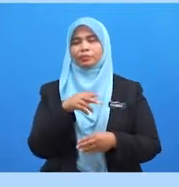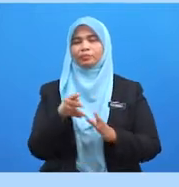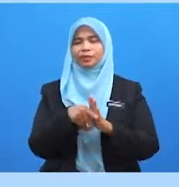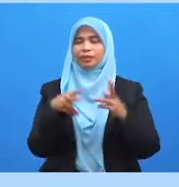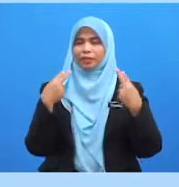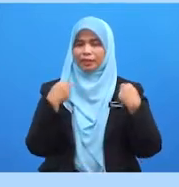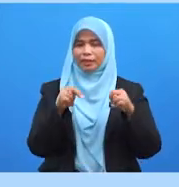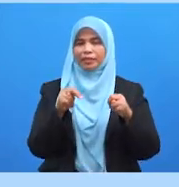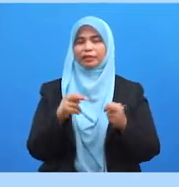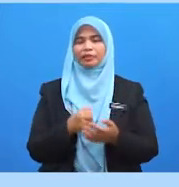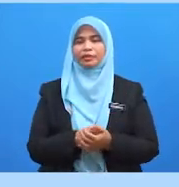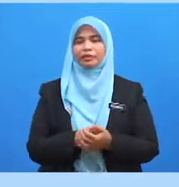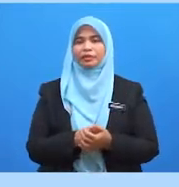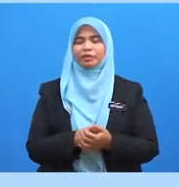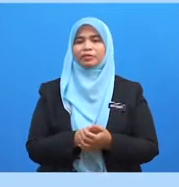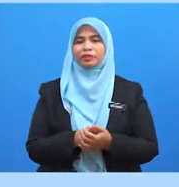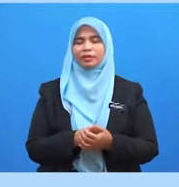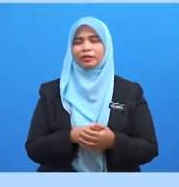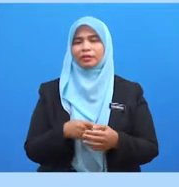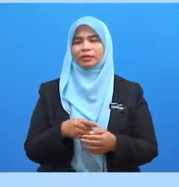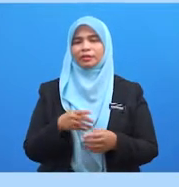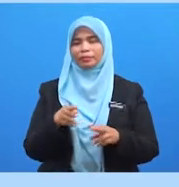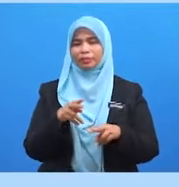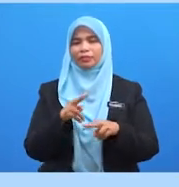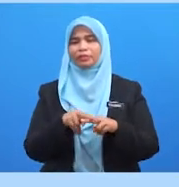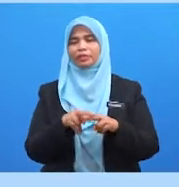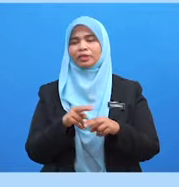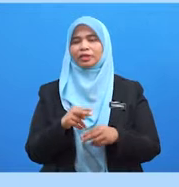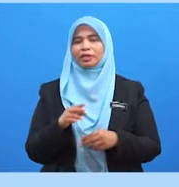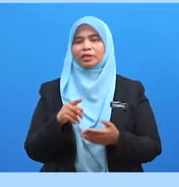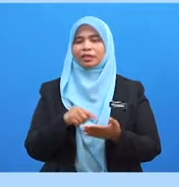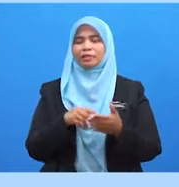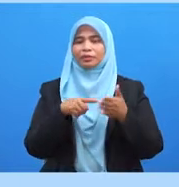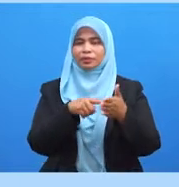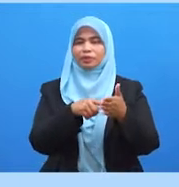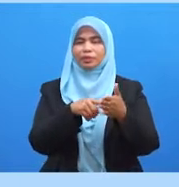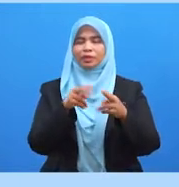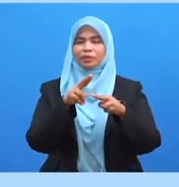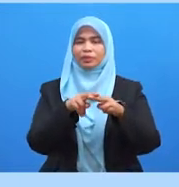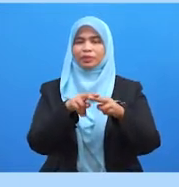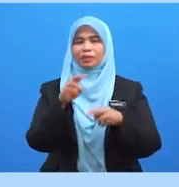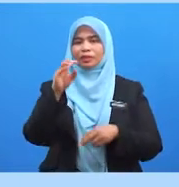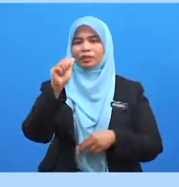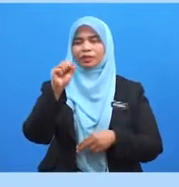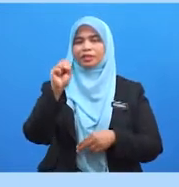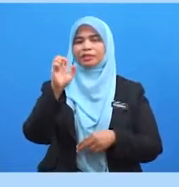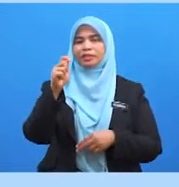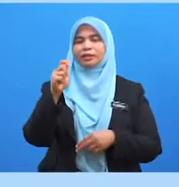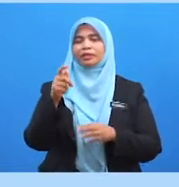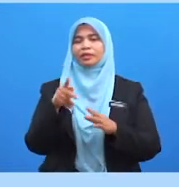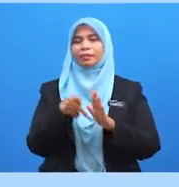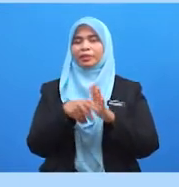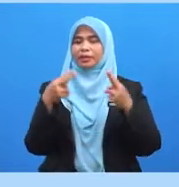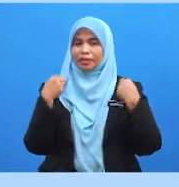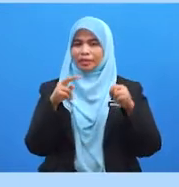yang dijangka. Penyata kedudukan keuangan pro forma pula menunjukkan kedudukan aset